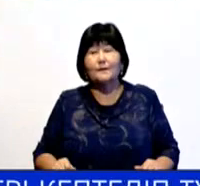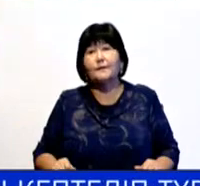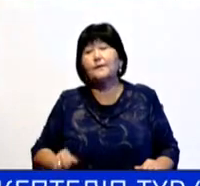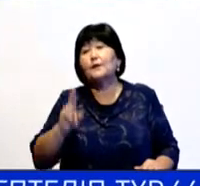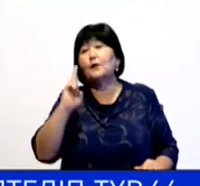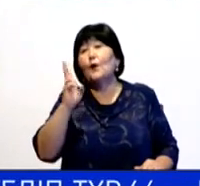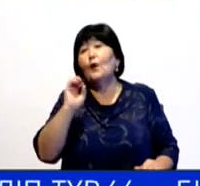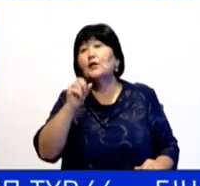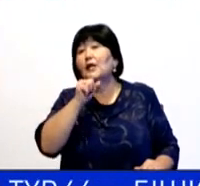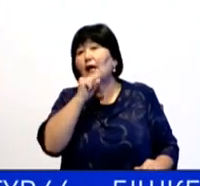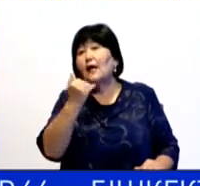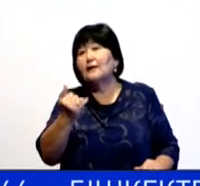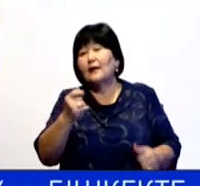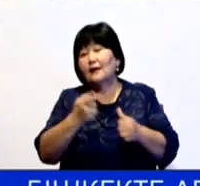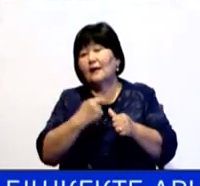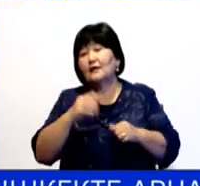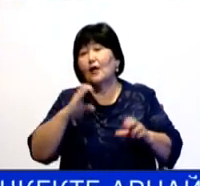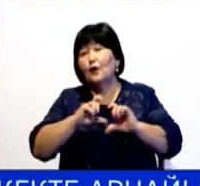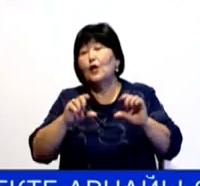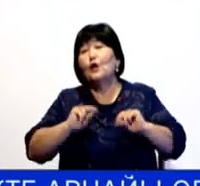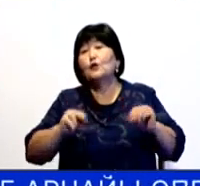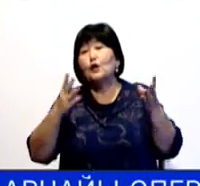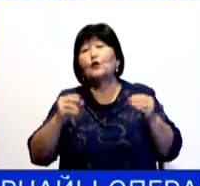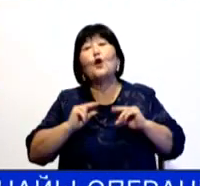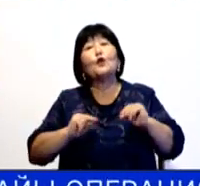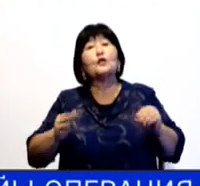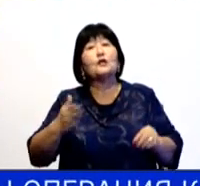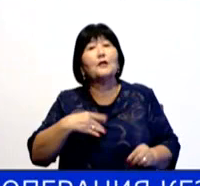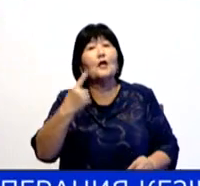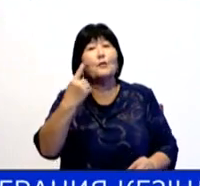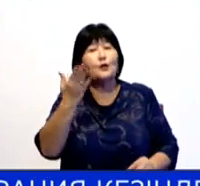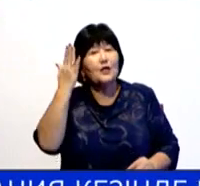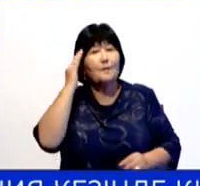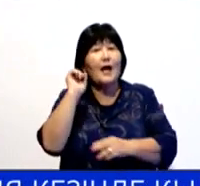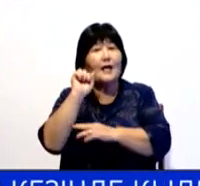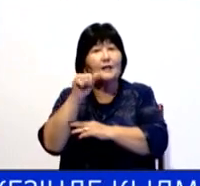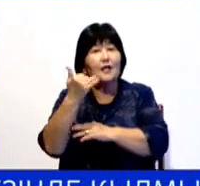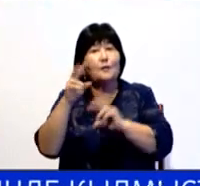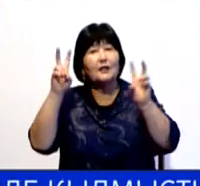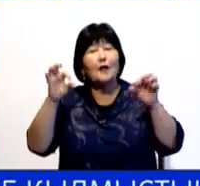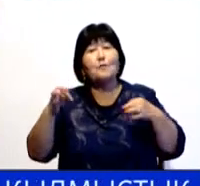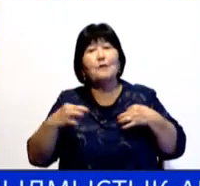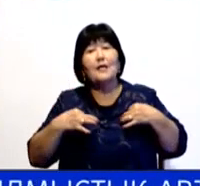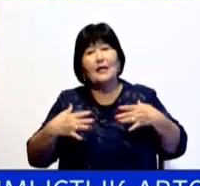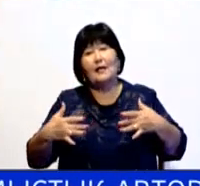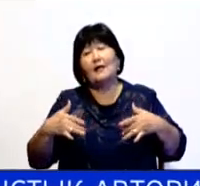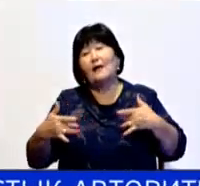Қорқыт атындағы Қызылорда университетінде ұстаздар күніне орай ұстазым бір өзіңе бас иемін атты мерекелік концерт өтті.